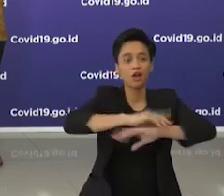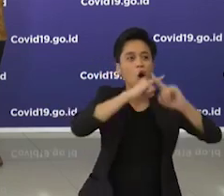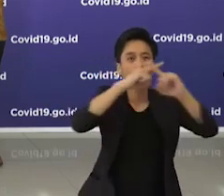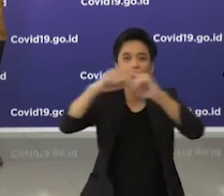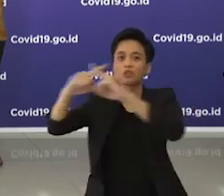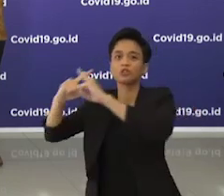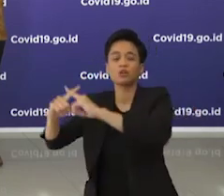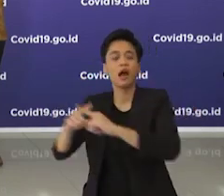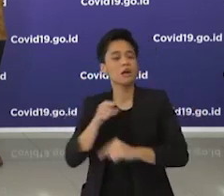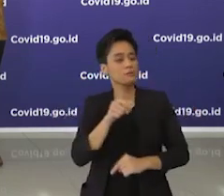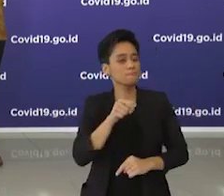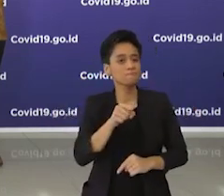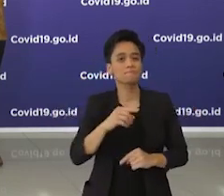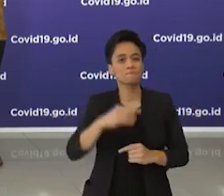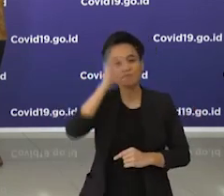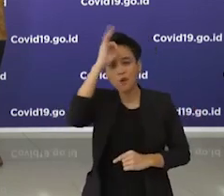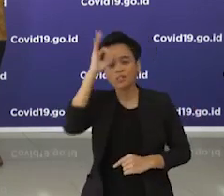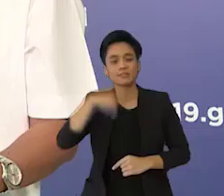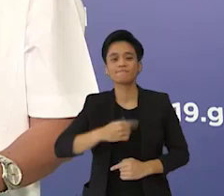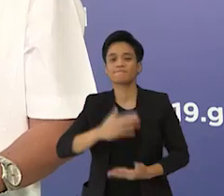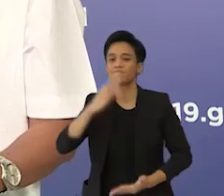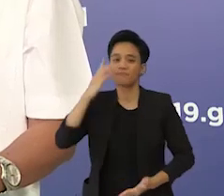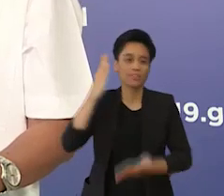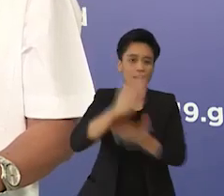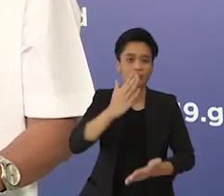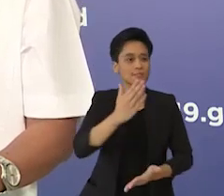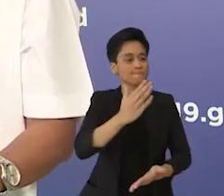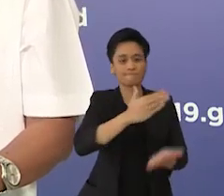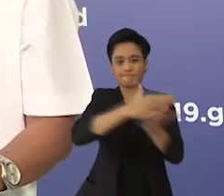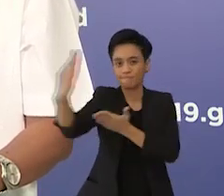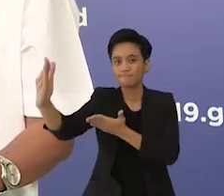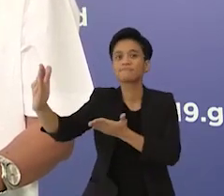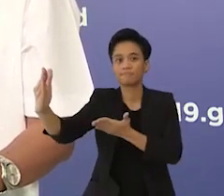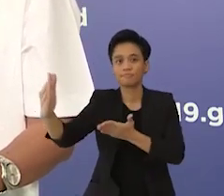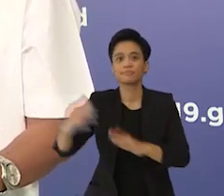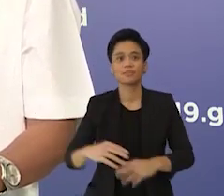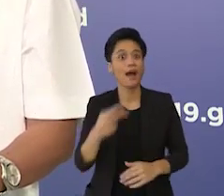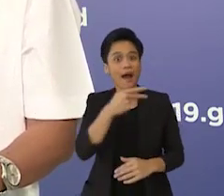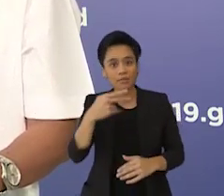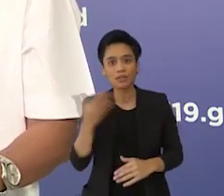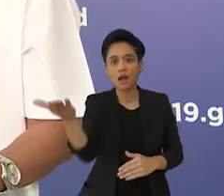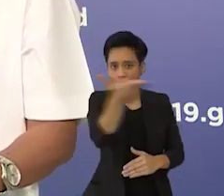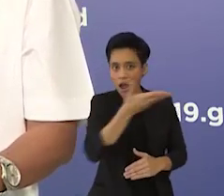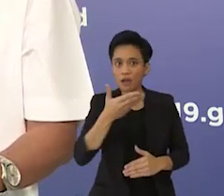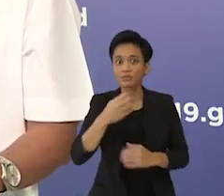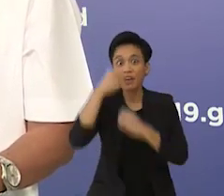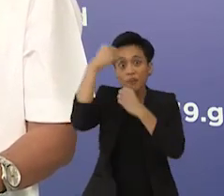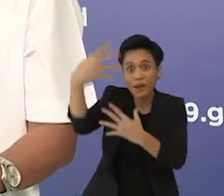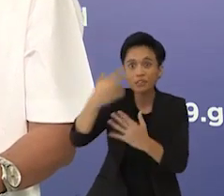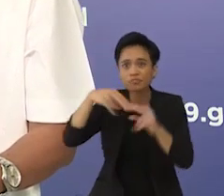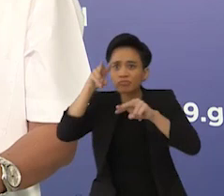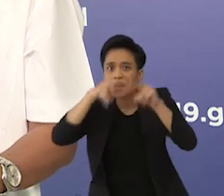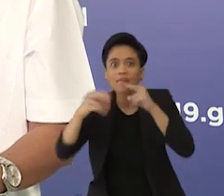ditangani secara tegas oleh aparat kepolisian Oleh karena itu tetap akses tetap ikuti informasi